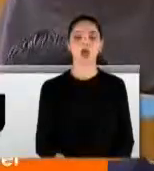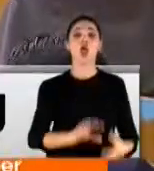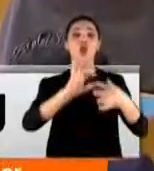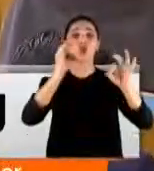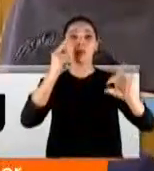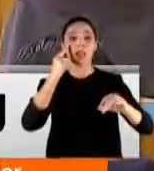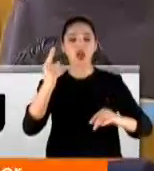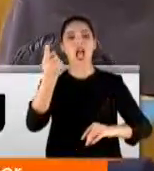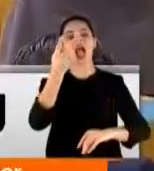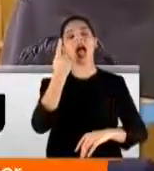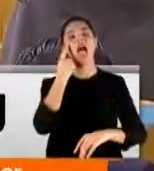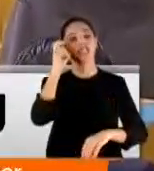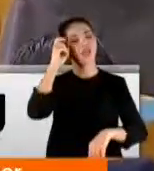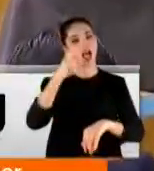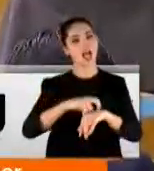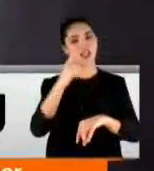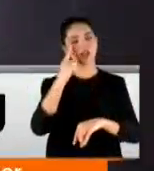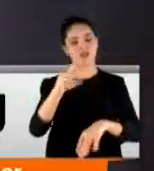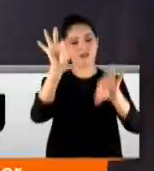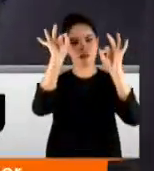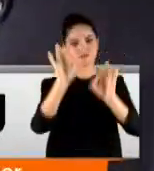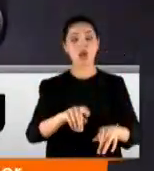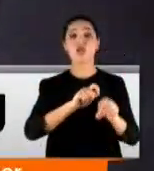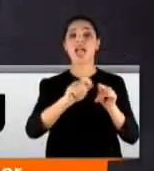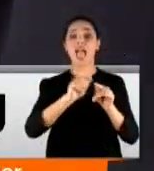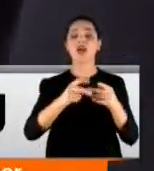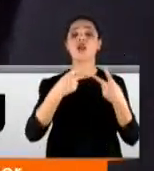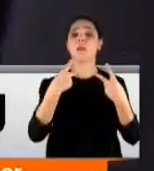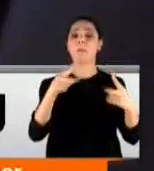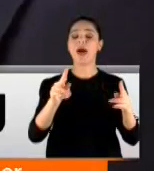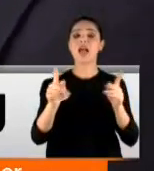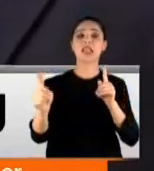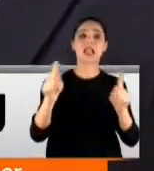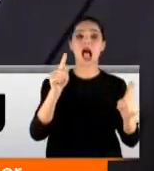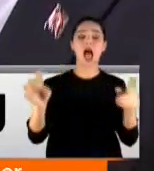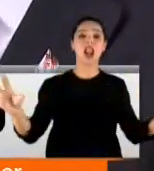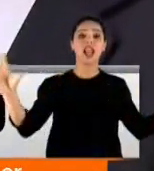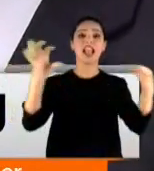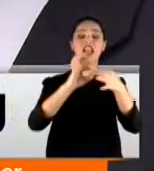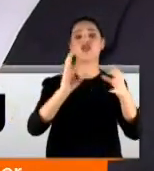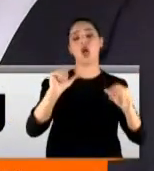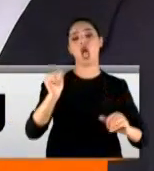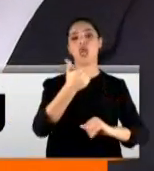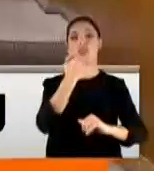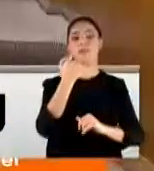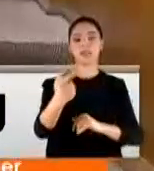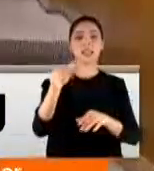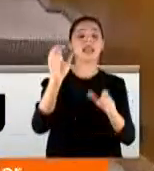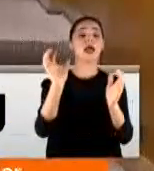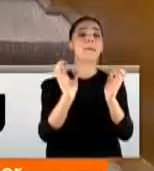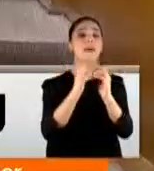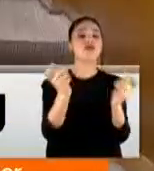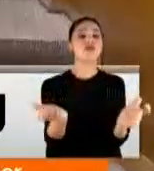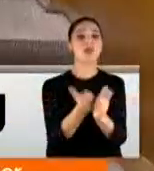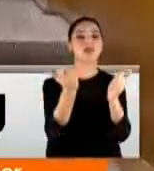Sözlerine Atatürk'ü anarak başladı Kılıçdaroğlu. Ekonomi ve bağımsızlık arasındaki ilişkiye vurgu yaptı. Meclisteki grup